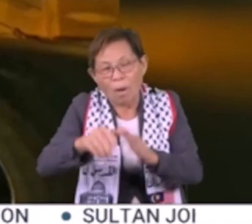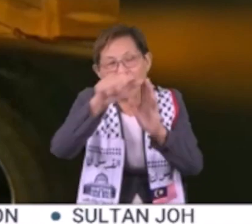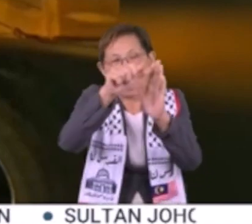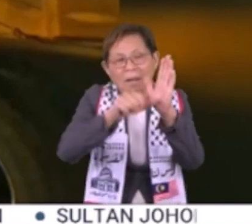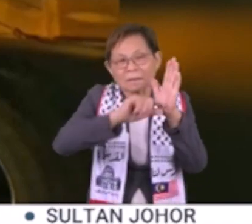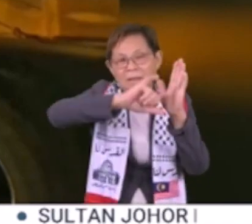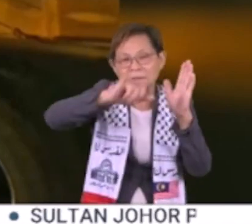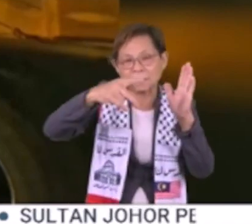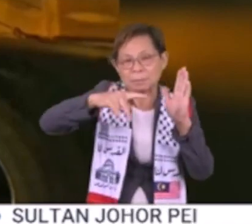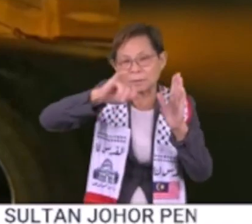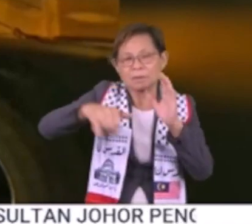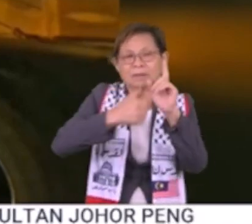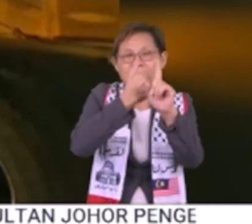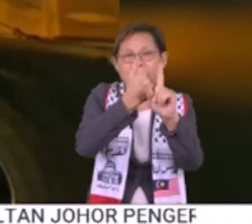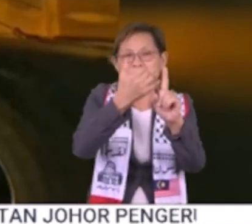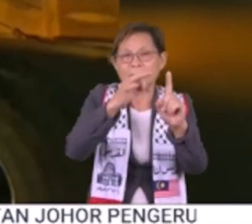pengangkutan Jalan 1987